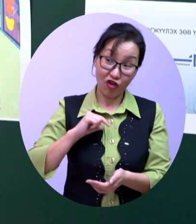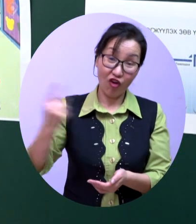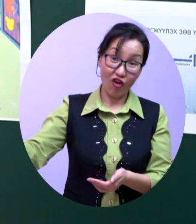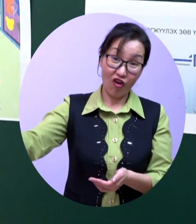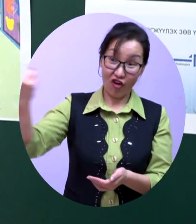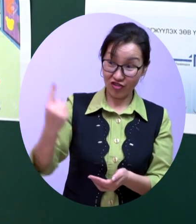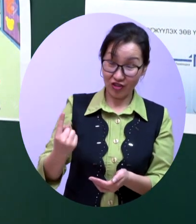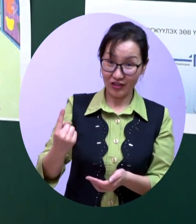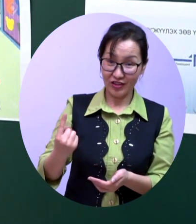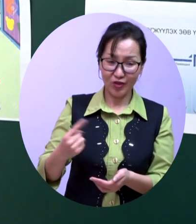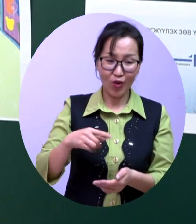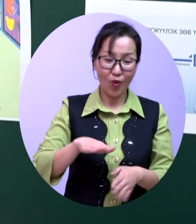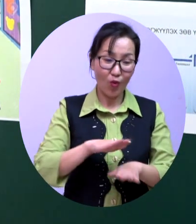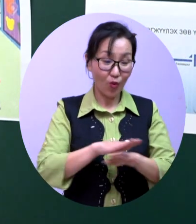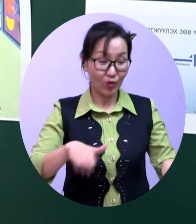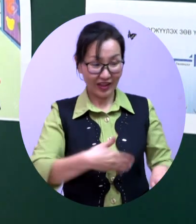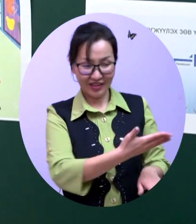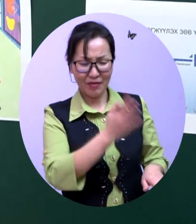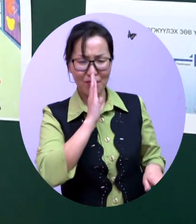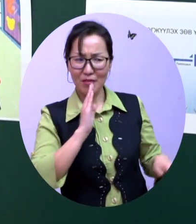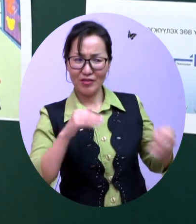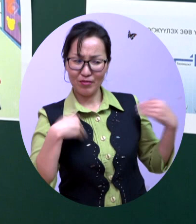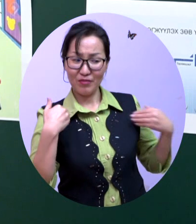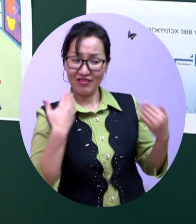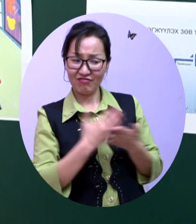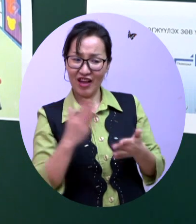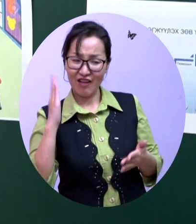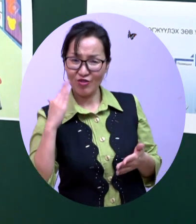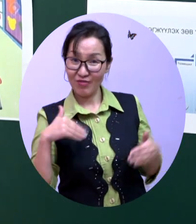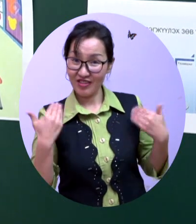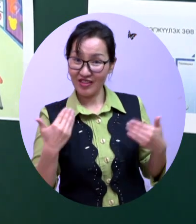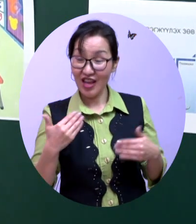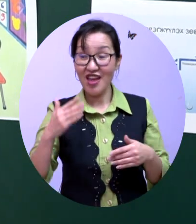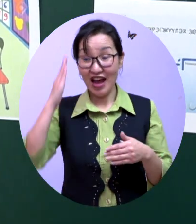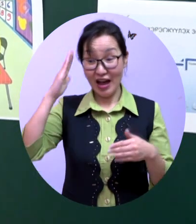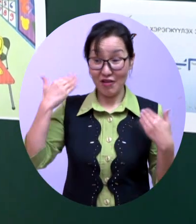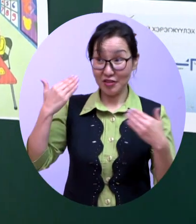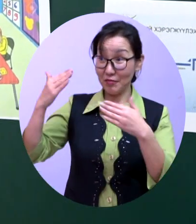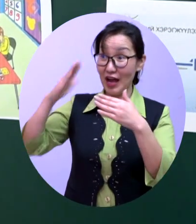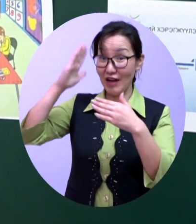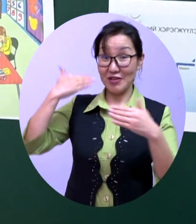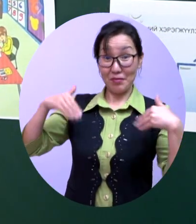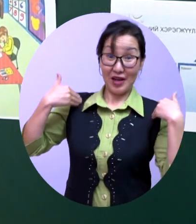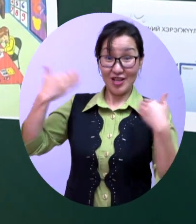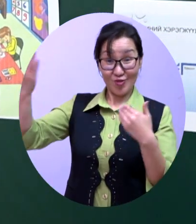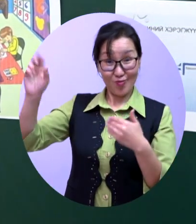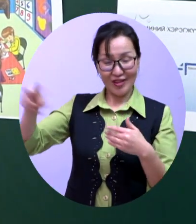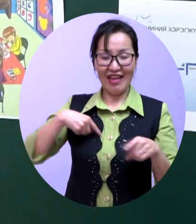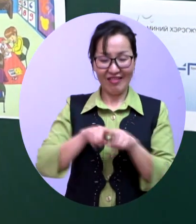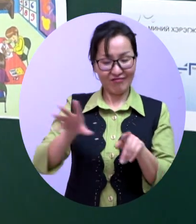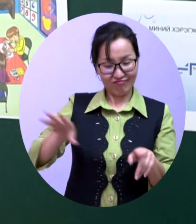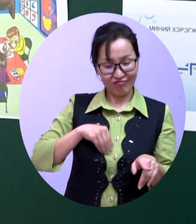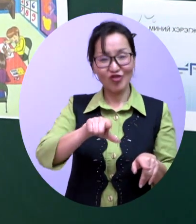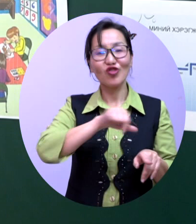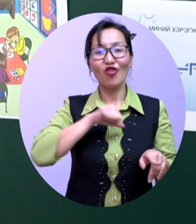ирээд хүүхдүүд та нарт маш их баярлах болно. Аав ээжигээ баярлуулсандаа чи ч бас аз